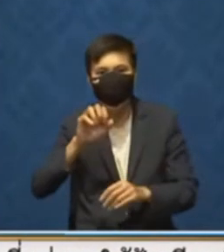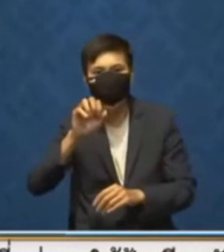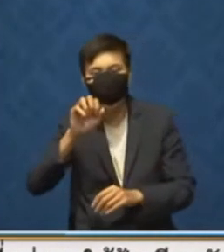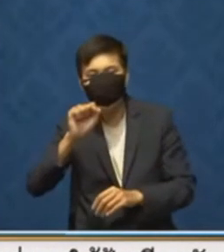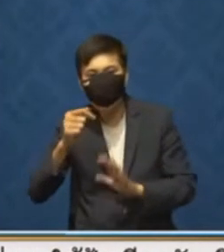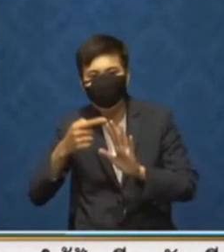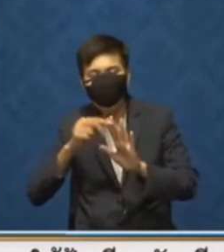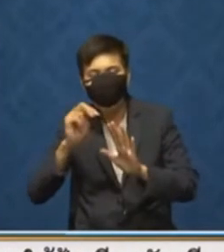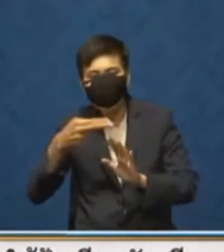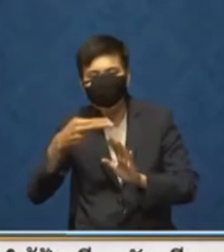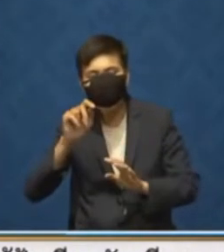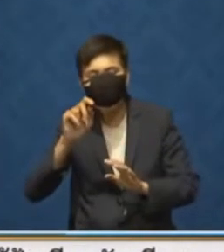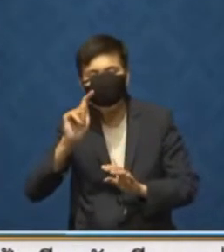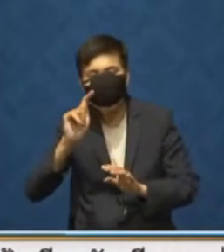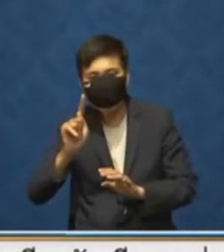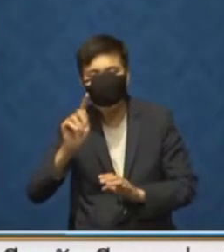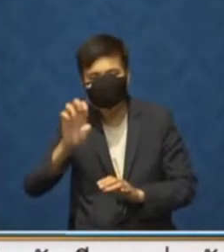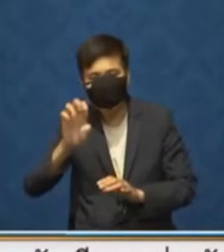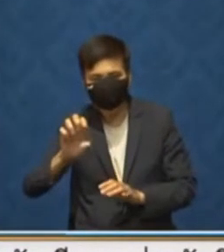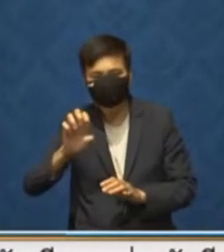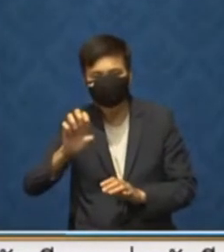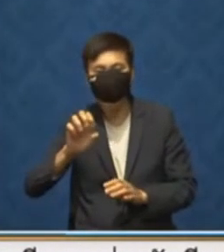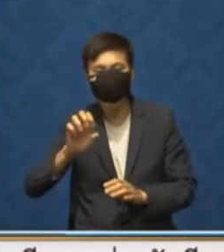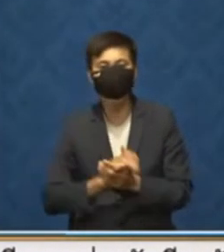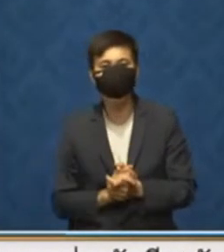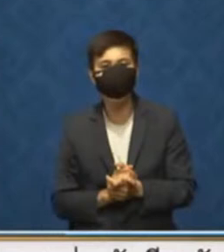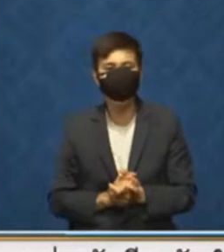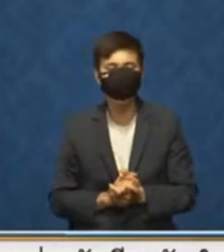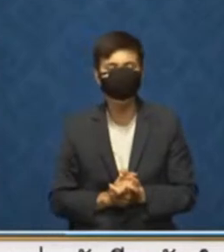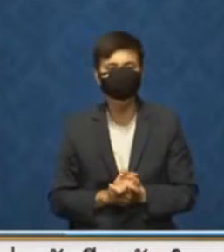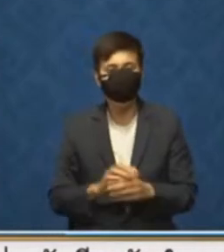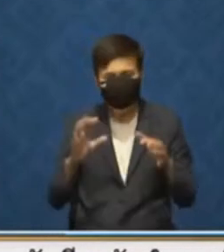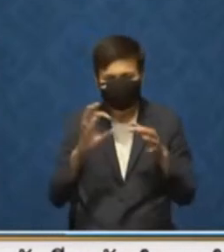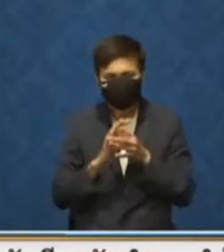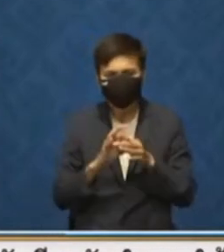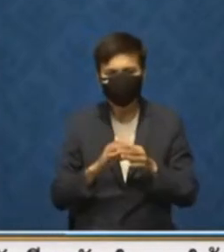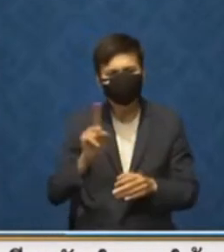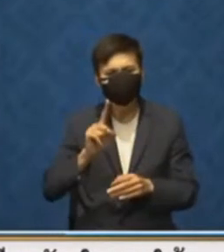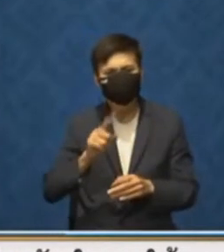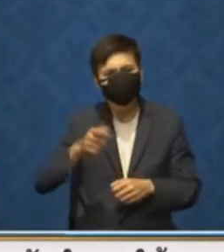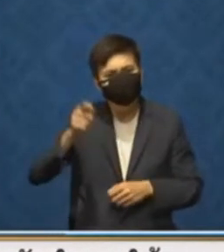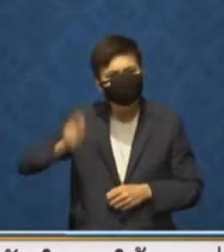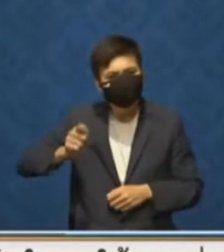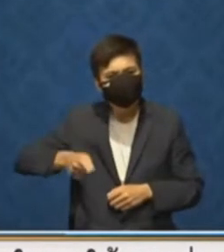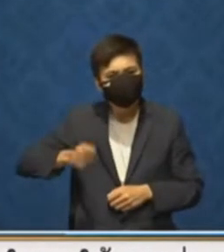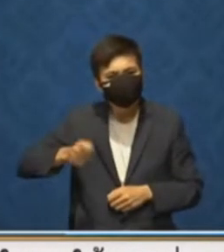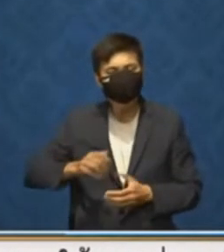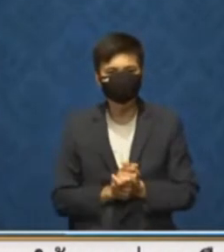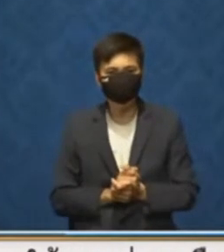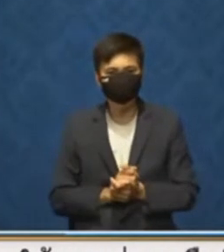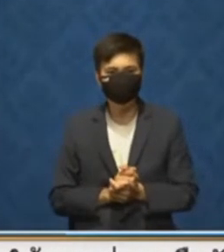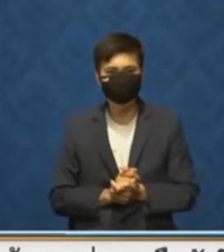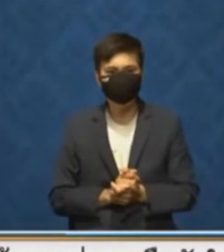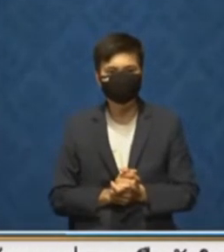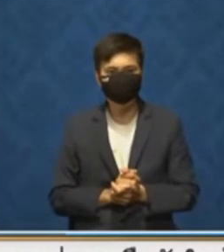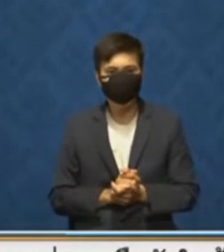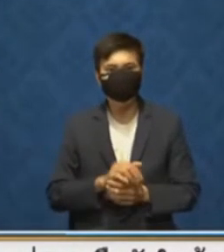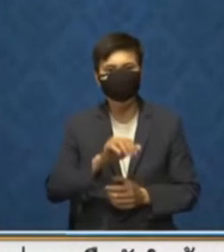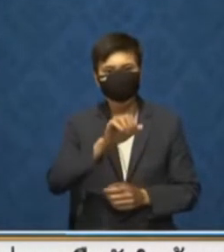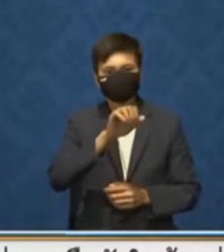นะไอ้สุดและสารตั้งเป็นบริษัทที่จะเข้ามาเกี่ยวข้องกับการประมูลที่บริษัทสูบสุสุพี